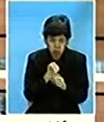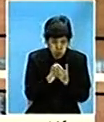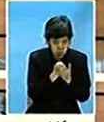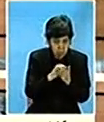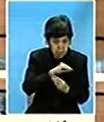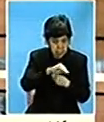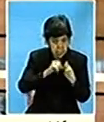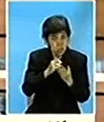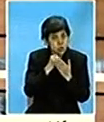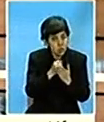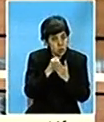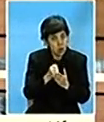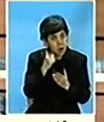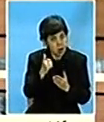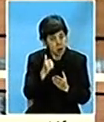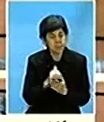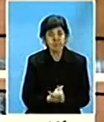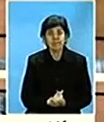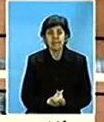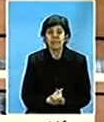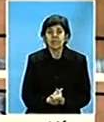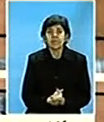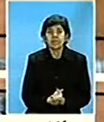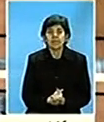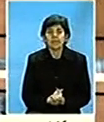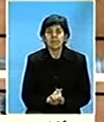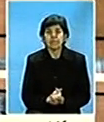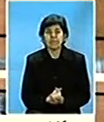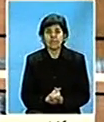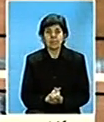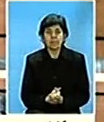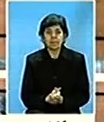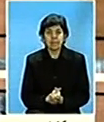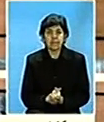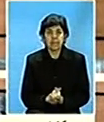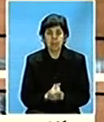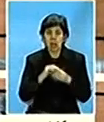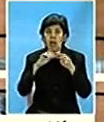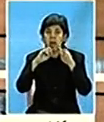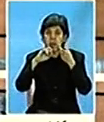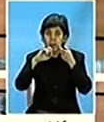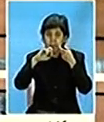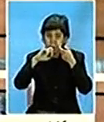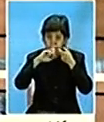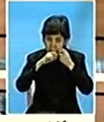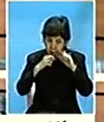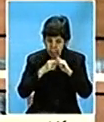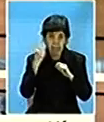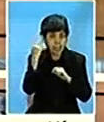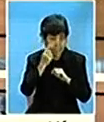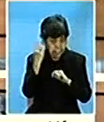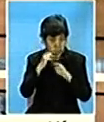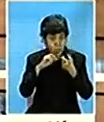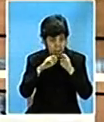ำคัญอีกทางหนึ่งนะครับซึ่งเมื่อเช่นนี้แล้วนี่ปัญหาท่องเที่ยวที่มีอยู่ในบ้าน